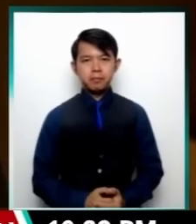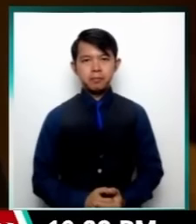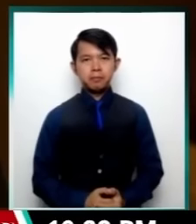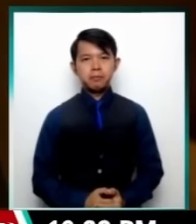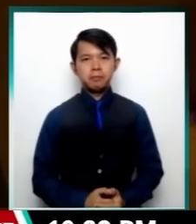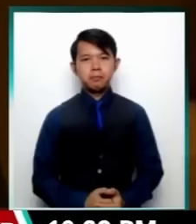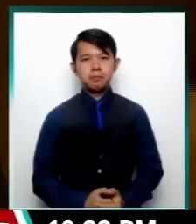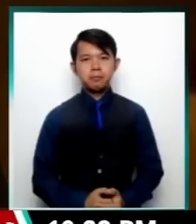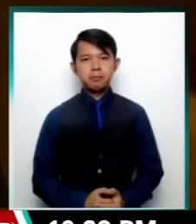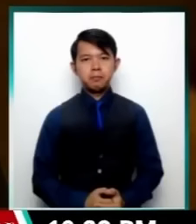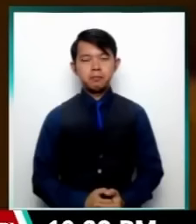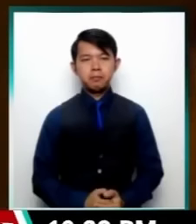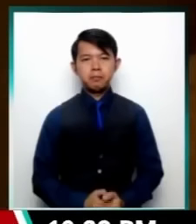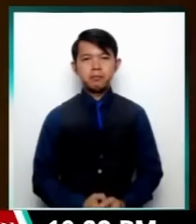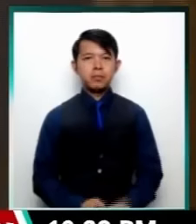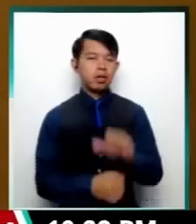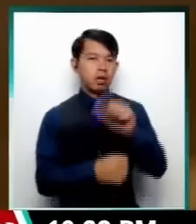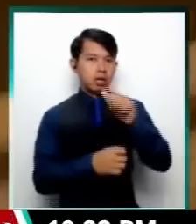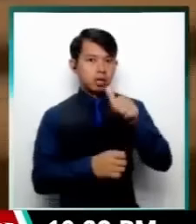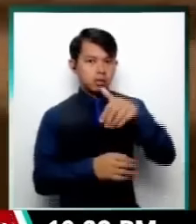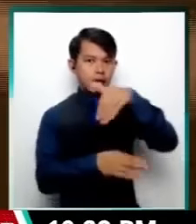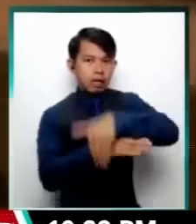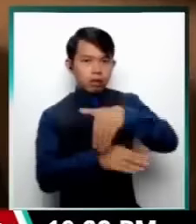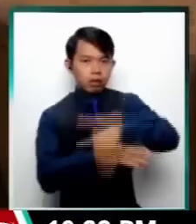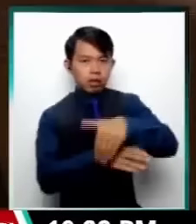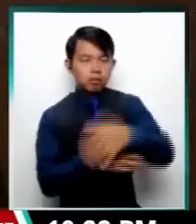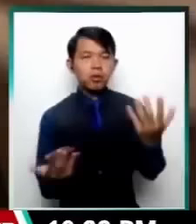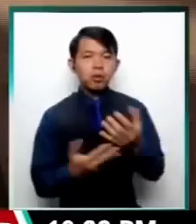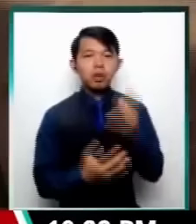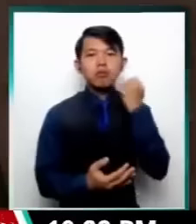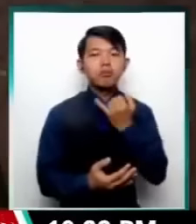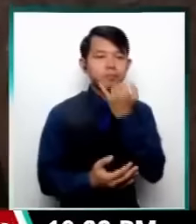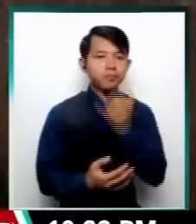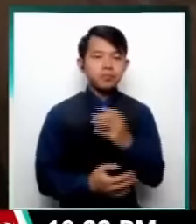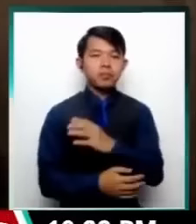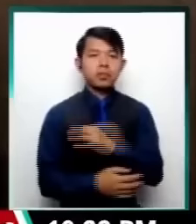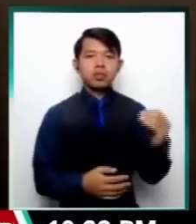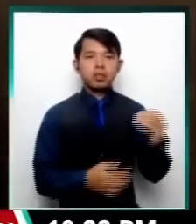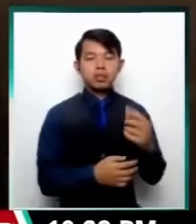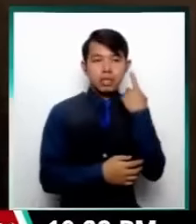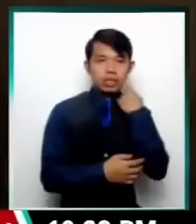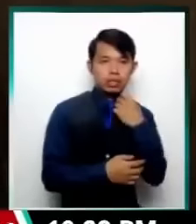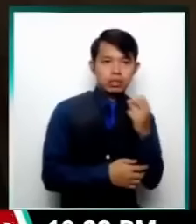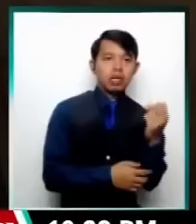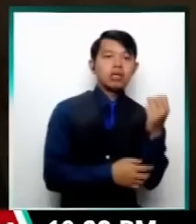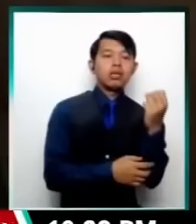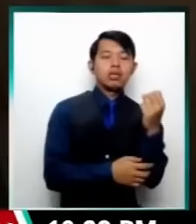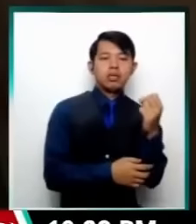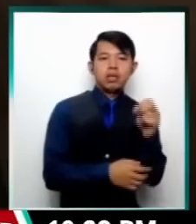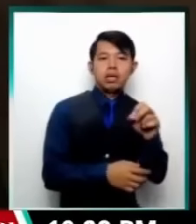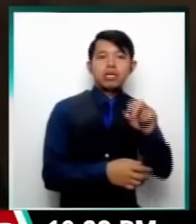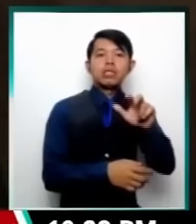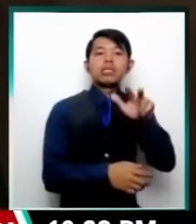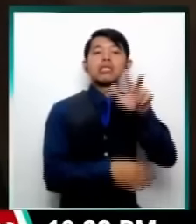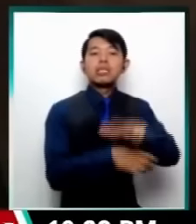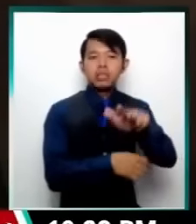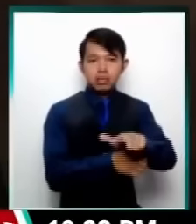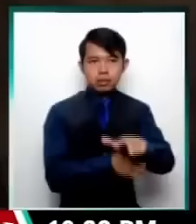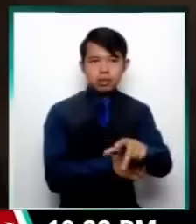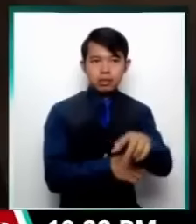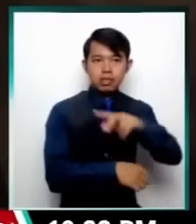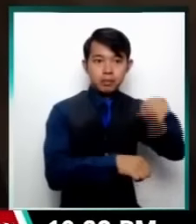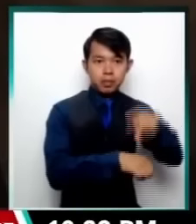Pasado alas 10 ng gabi oras sa Israel at pasado alas 3 ng madaling araw kanina oras sa Pilipinas, sunod-sunod na tumunog ang